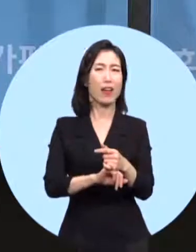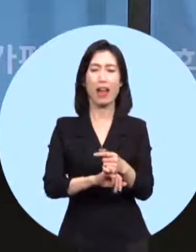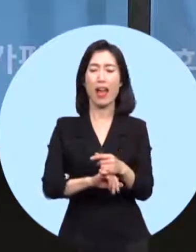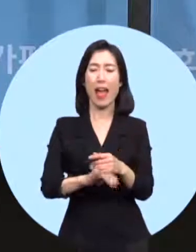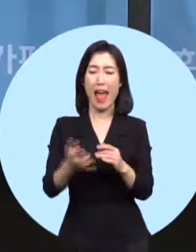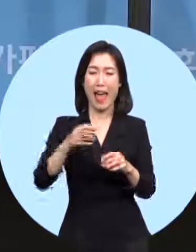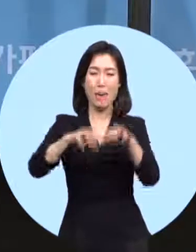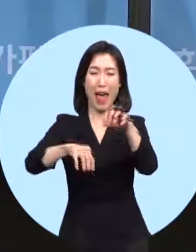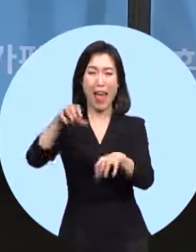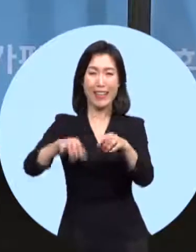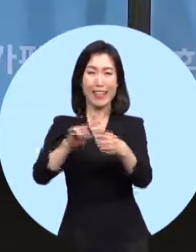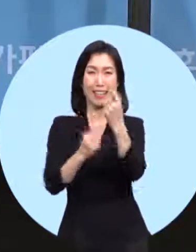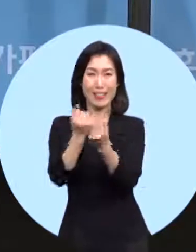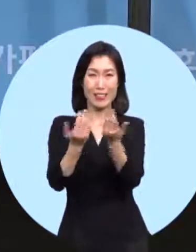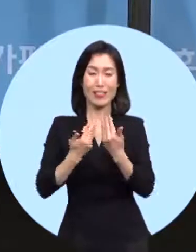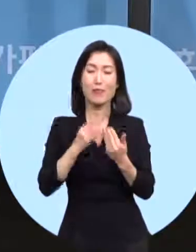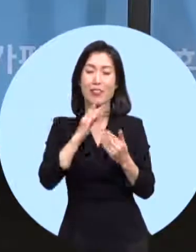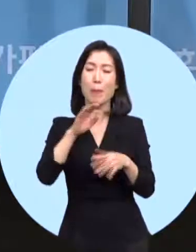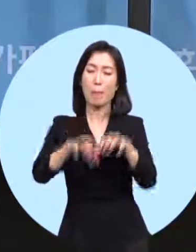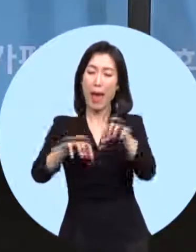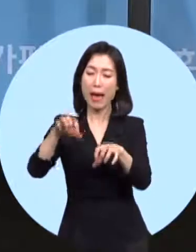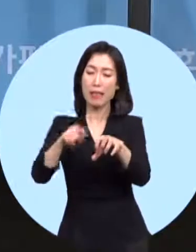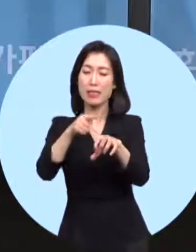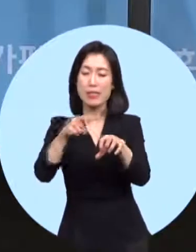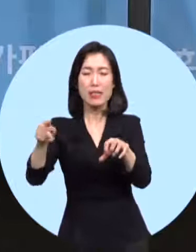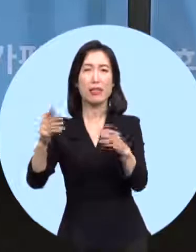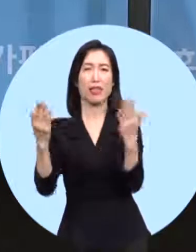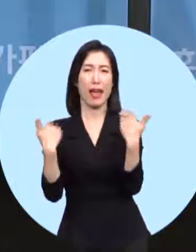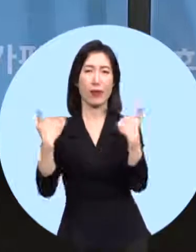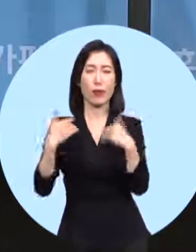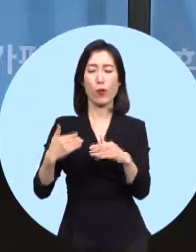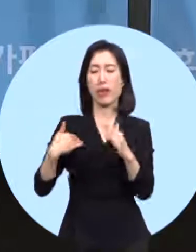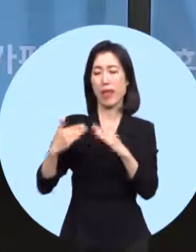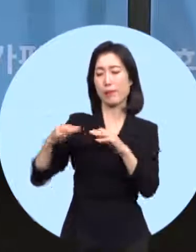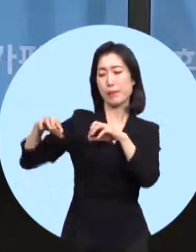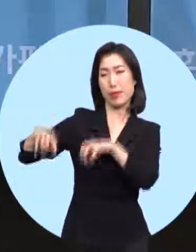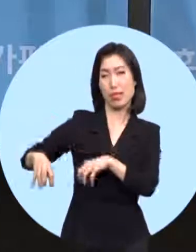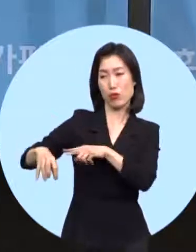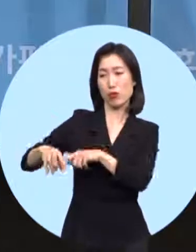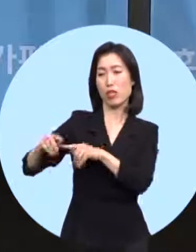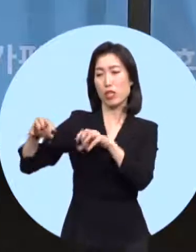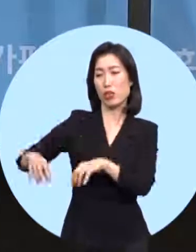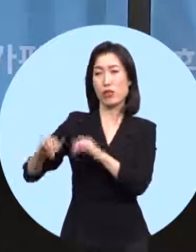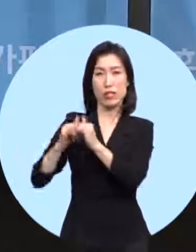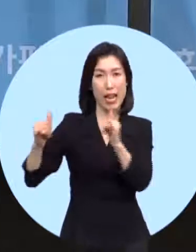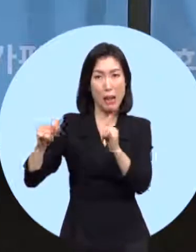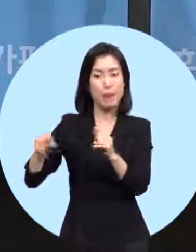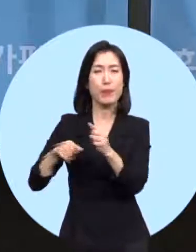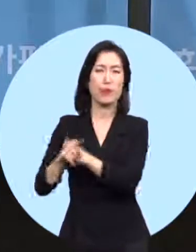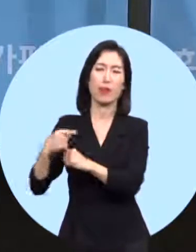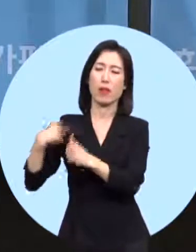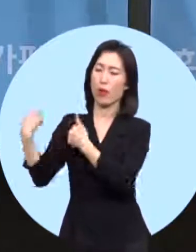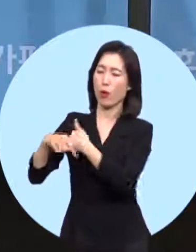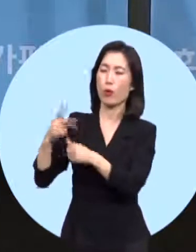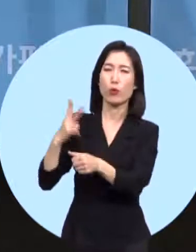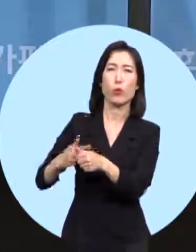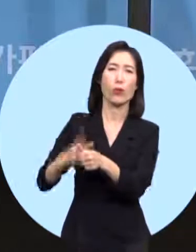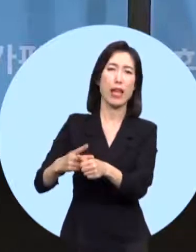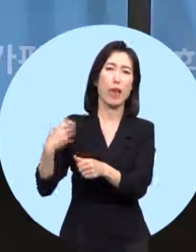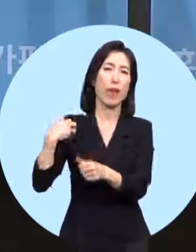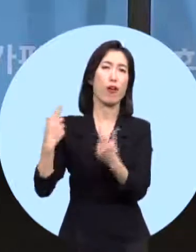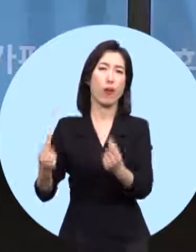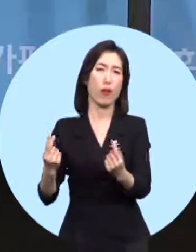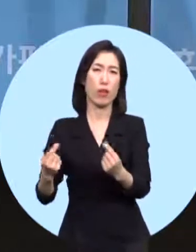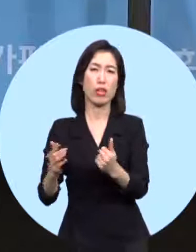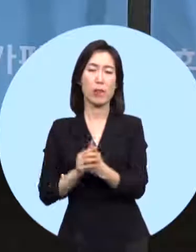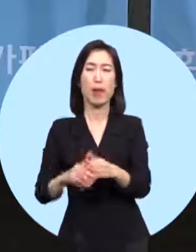하셨습니다. 예, 마을이 바로 그냥 학교고 그다음에 내 이웃이 서로 배우는 교사고 그러기 위해서는 더